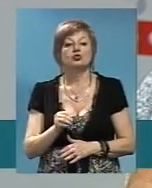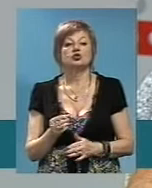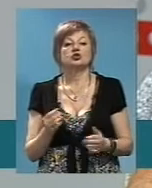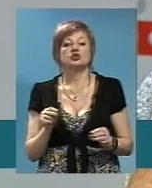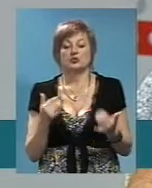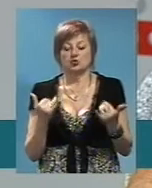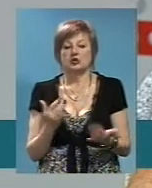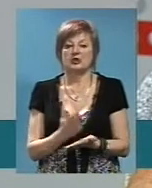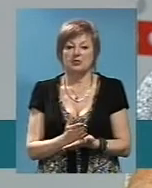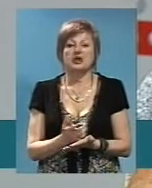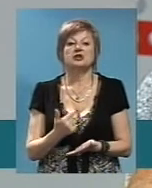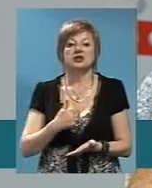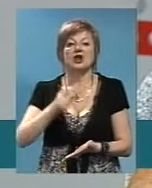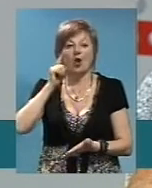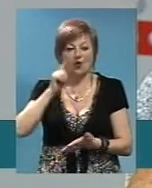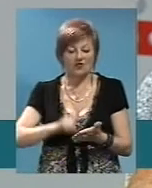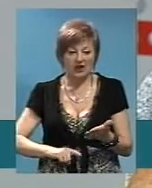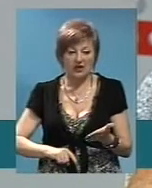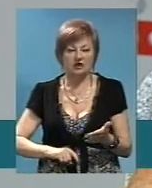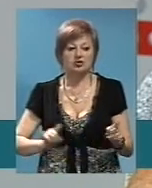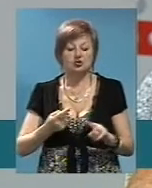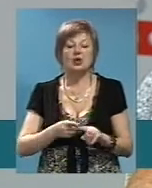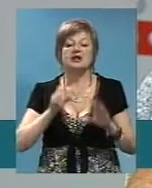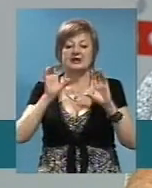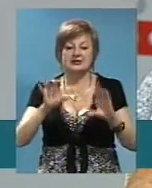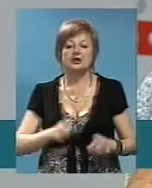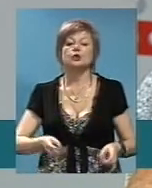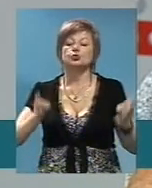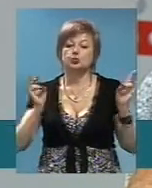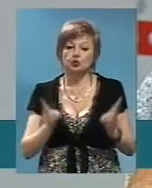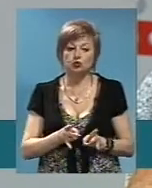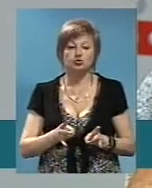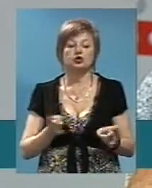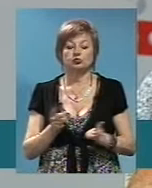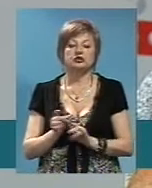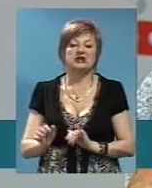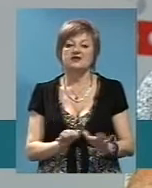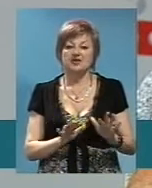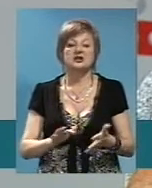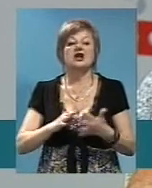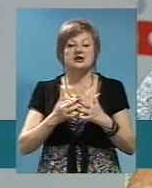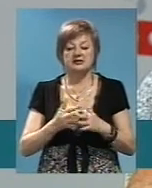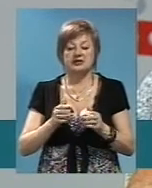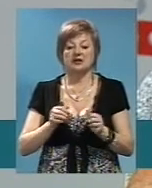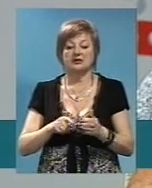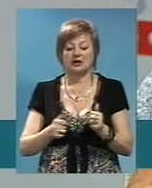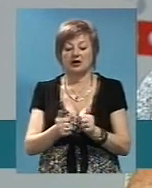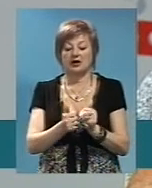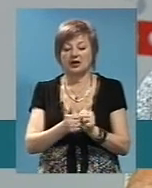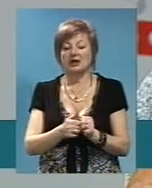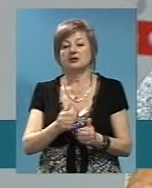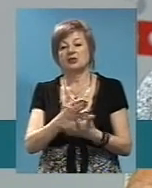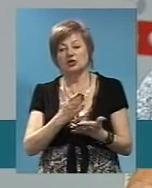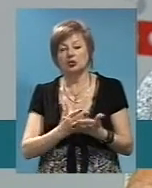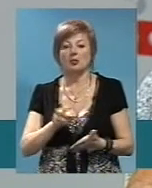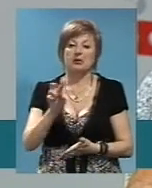сьогодні мають. Тому я впевнений, що цей закон треба, і його треба рухати. Я думаю, що села навколо міст Мелітополя,